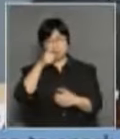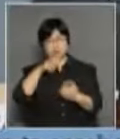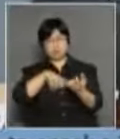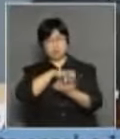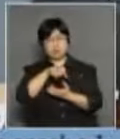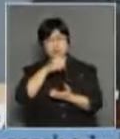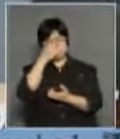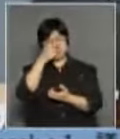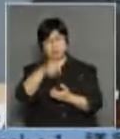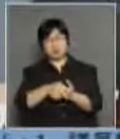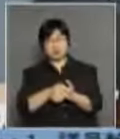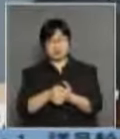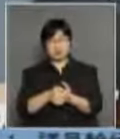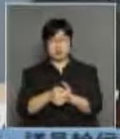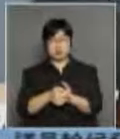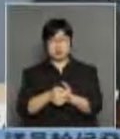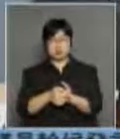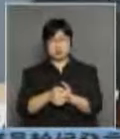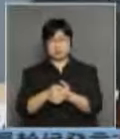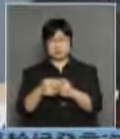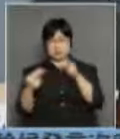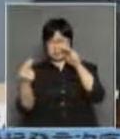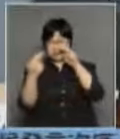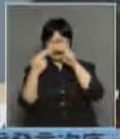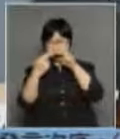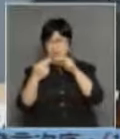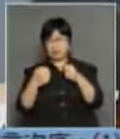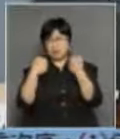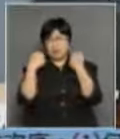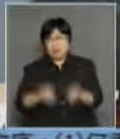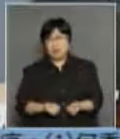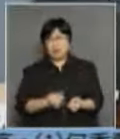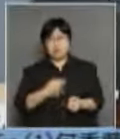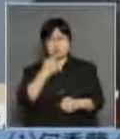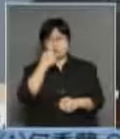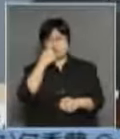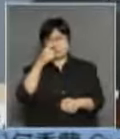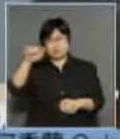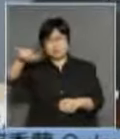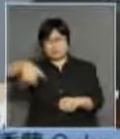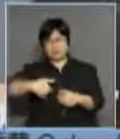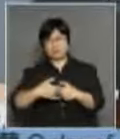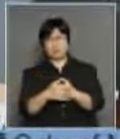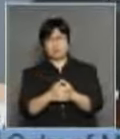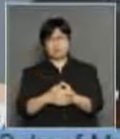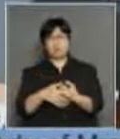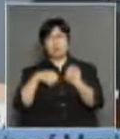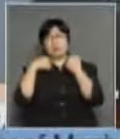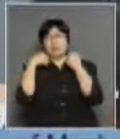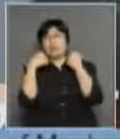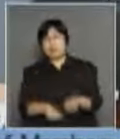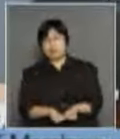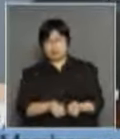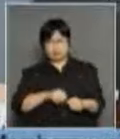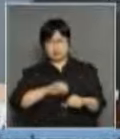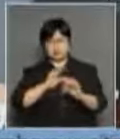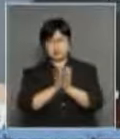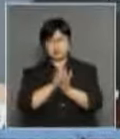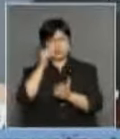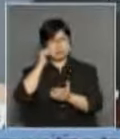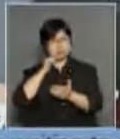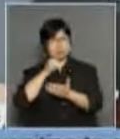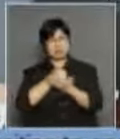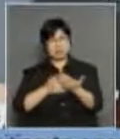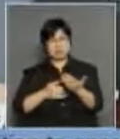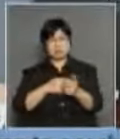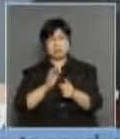咯。喂！每一次見到都係咁，梁振英嚟呢度， 又是咁，又是話全民退休保障。偉